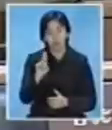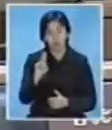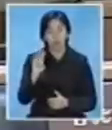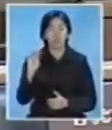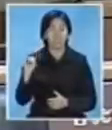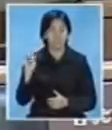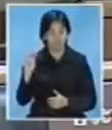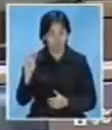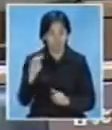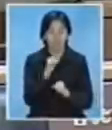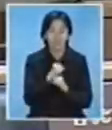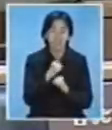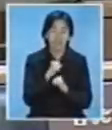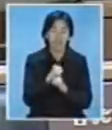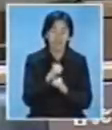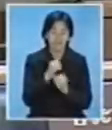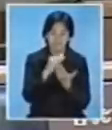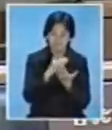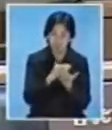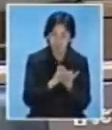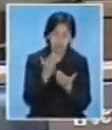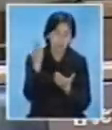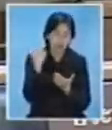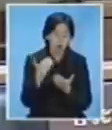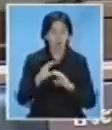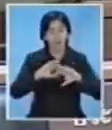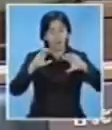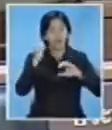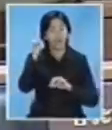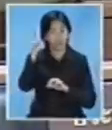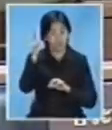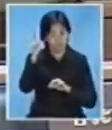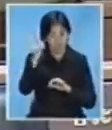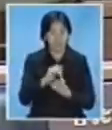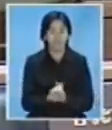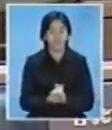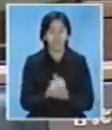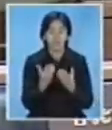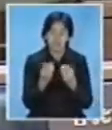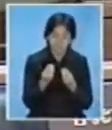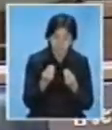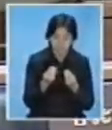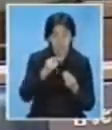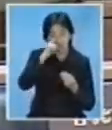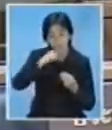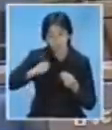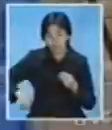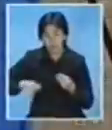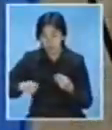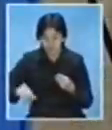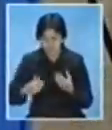MOU 44ซึ่งทำขึ้นสมัยรัฐบาลพันธบรโททักษิณชินวัตรนั้นพื้นที่ทับซ้อนระหว่างไทยกับกัมพู